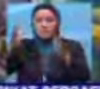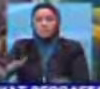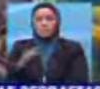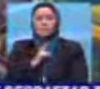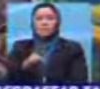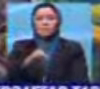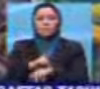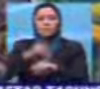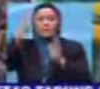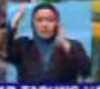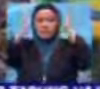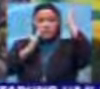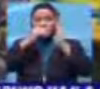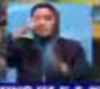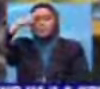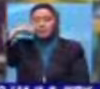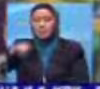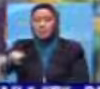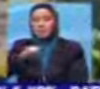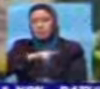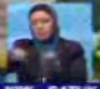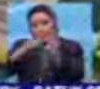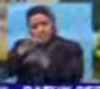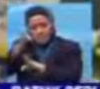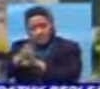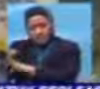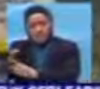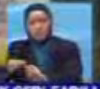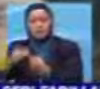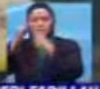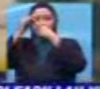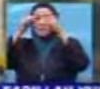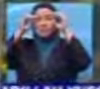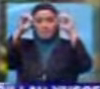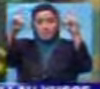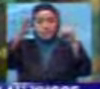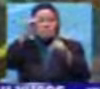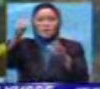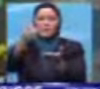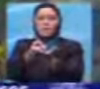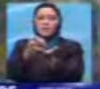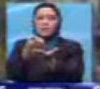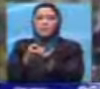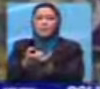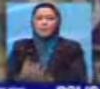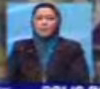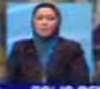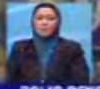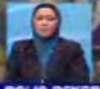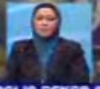dan Thailand dalam pelbagai sektor terutama pendidikan dan ekonomi.